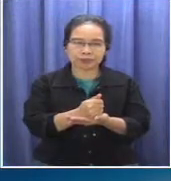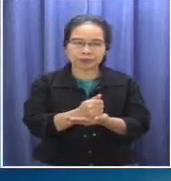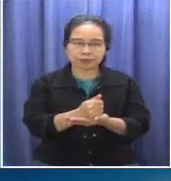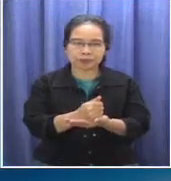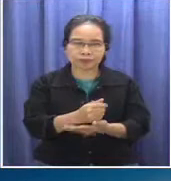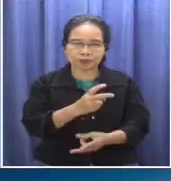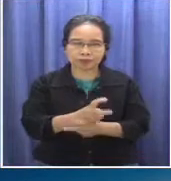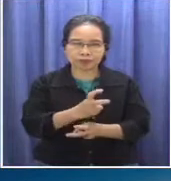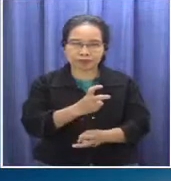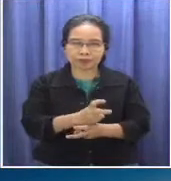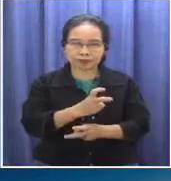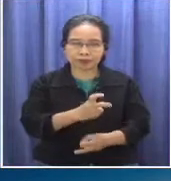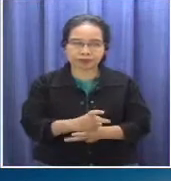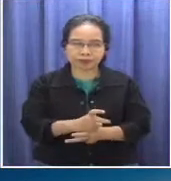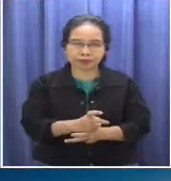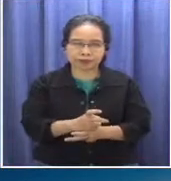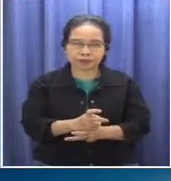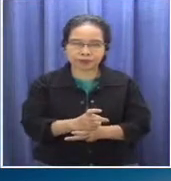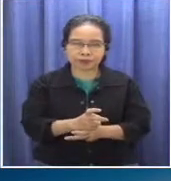nahihirapan,